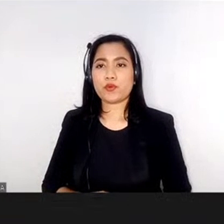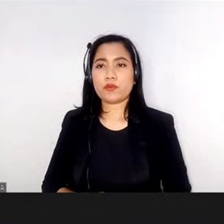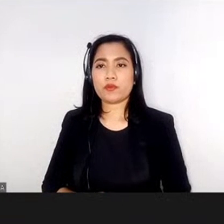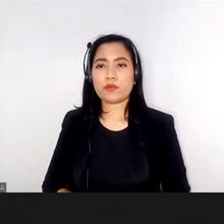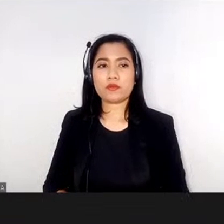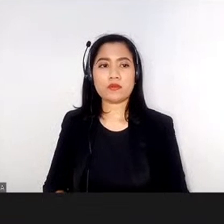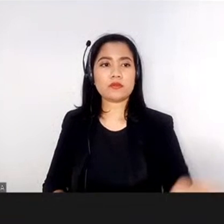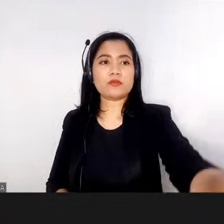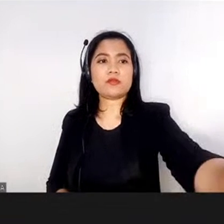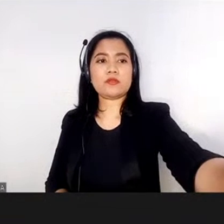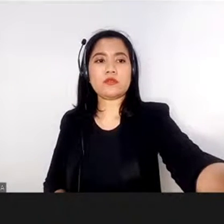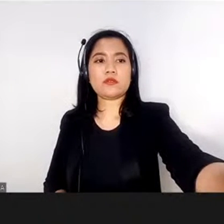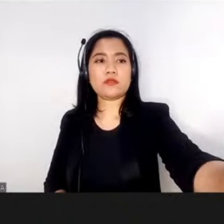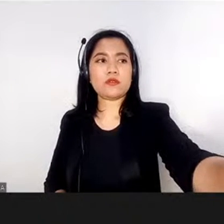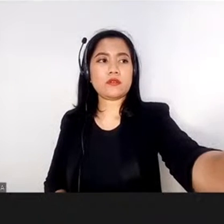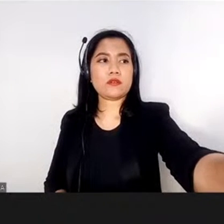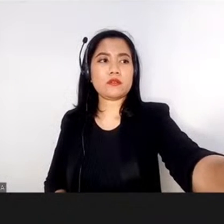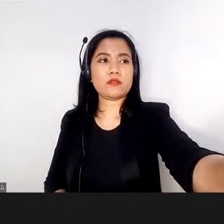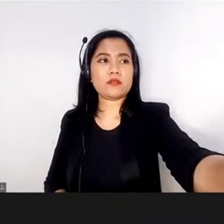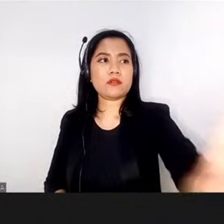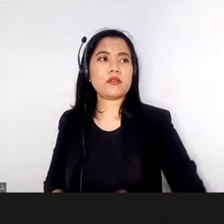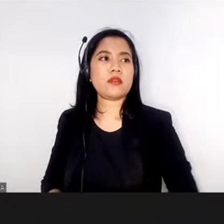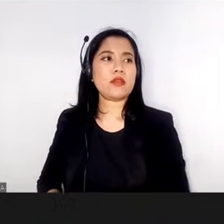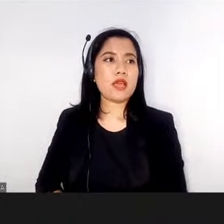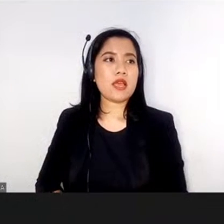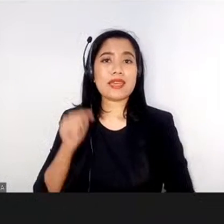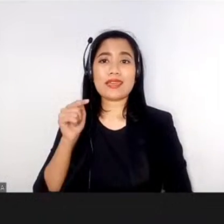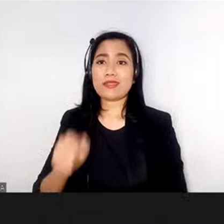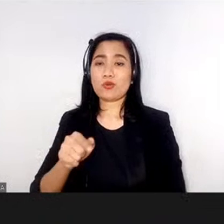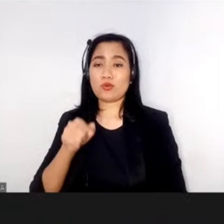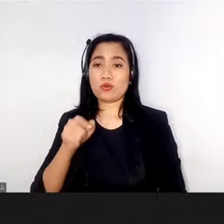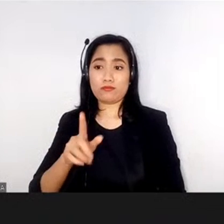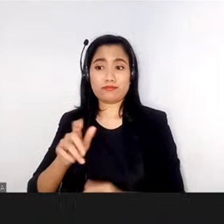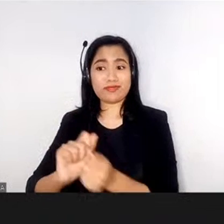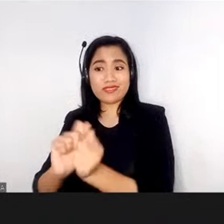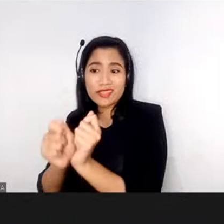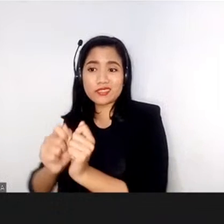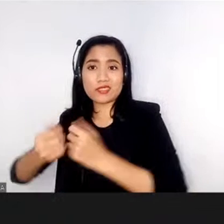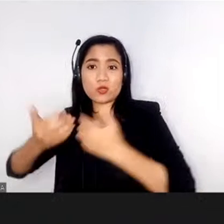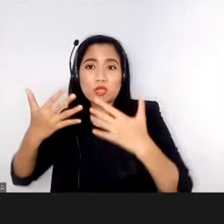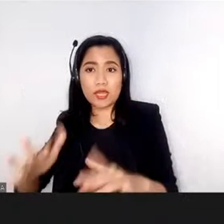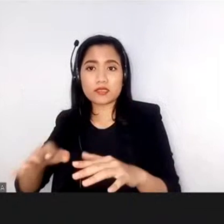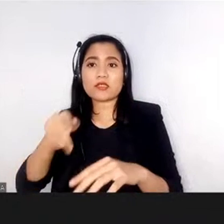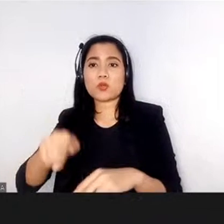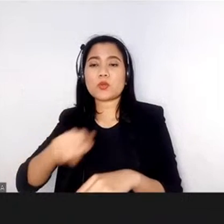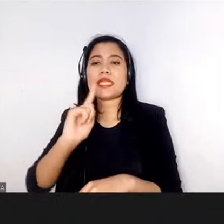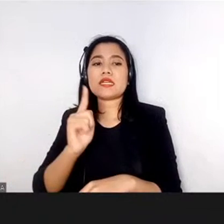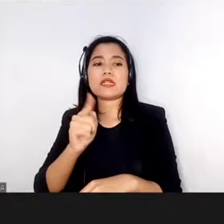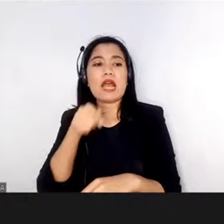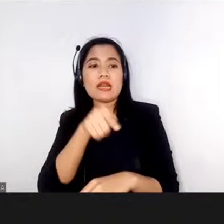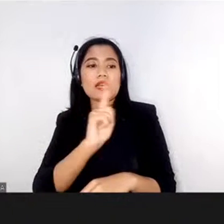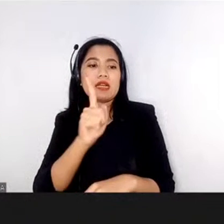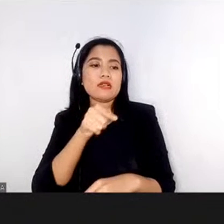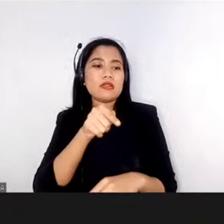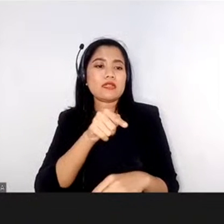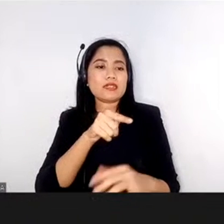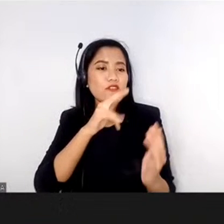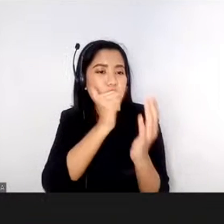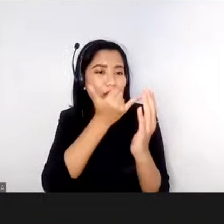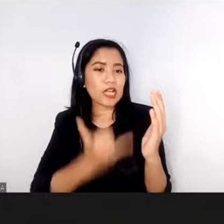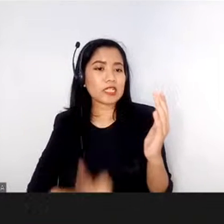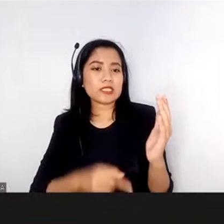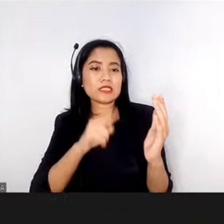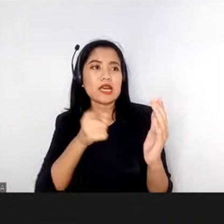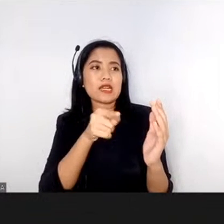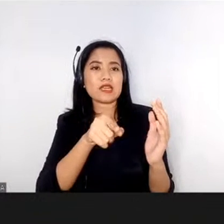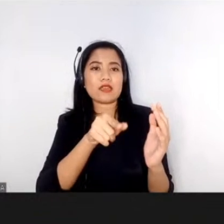ini du diligence itu dilakukan oleh bisnis dan divalidasi oleh yang Lini kedua dan